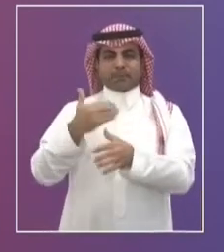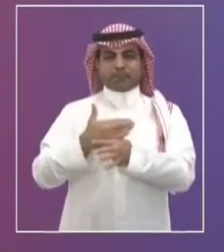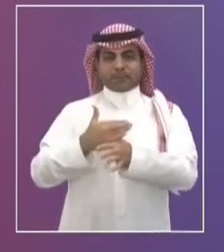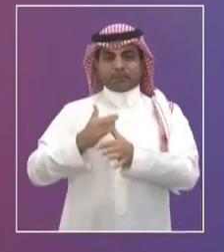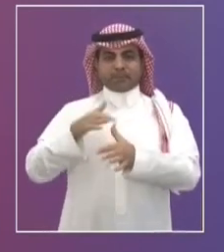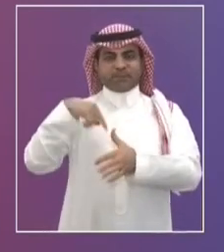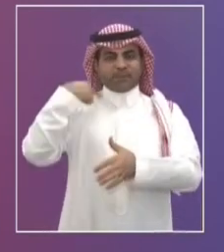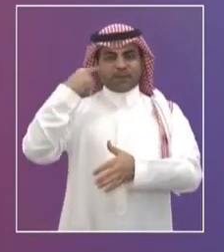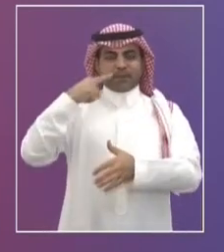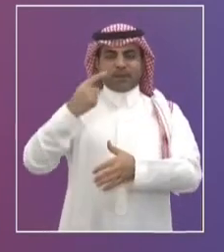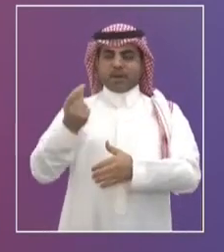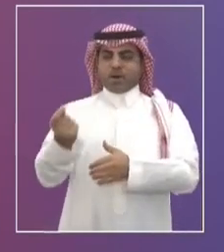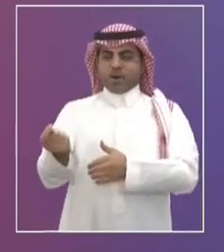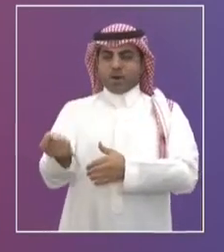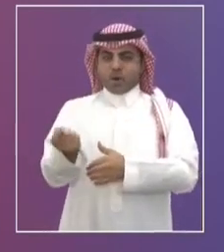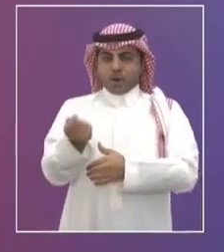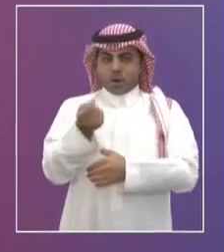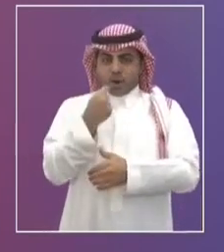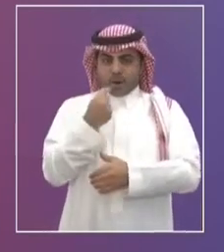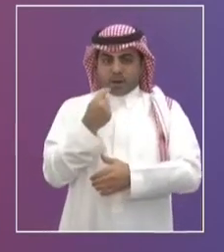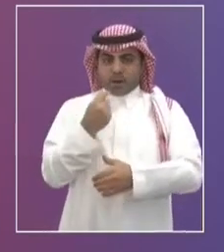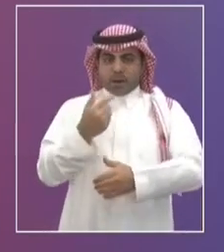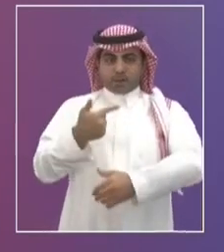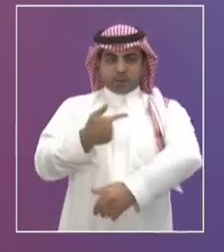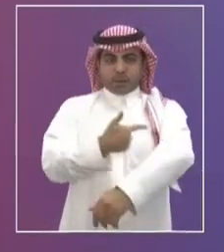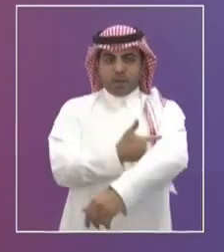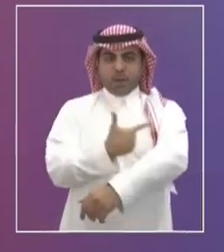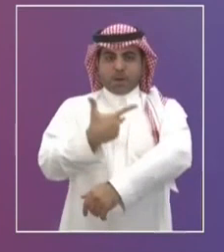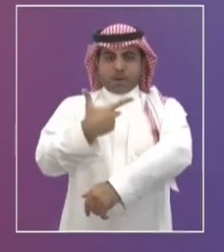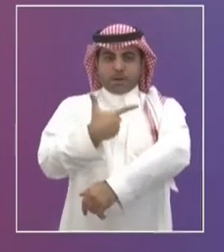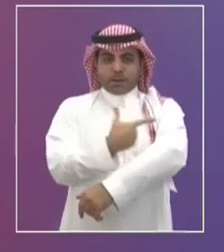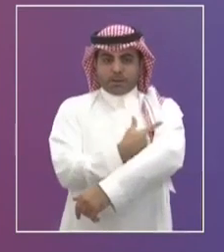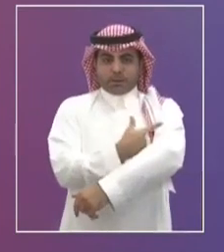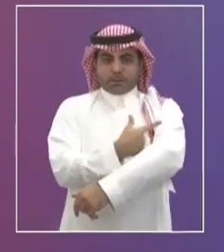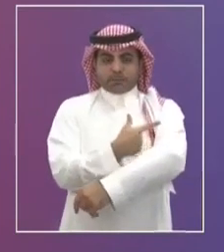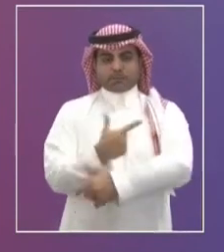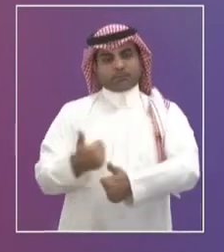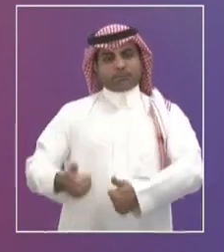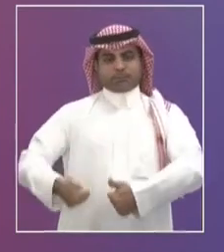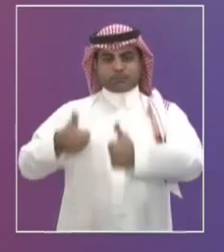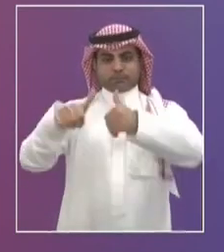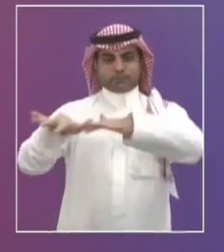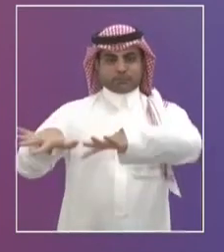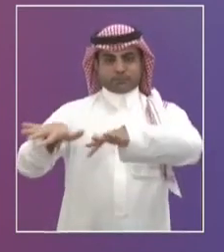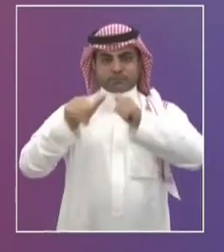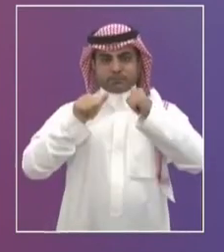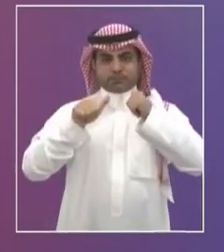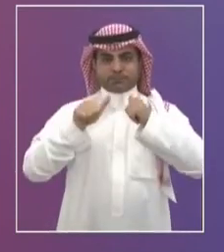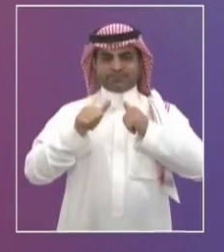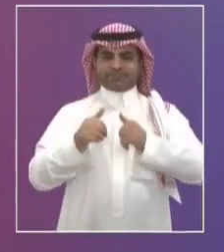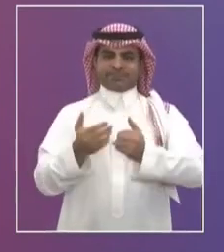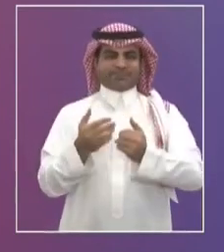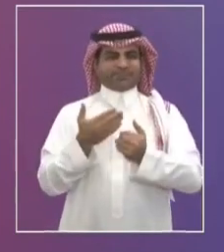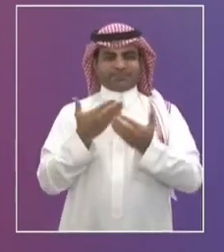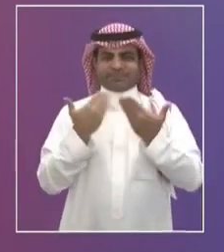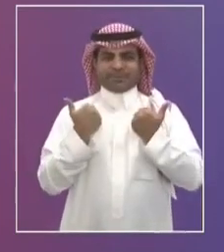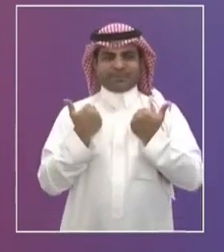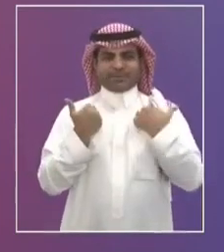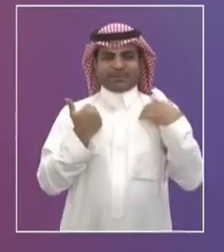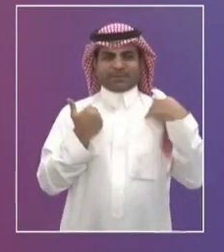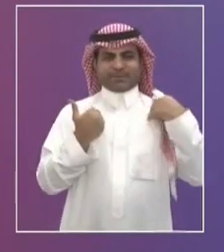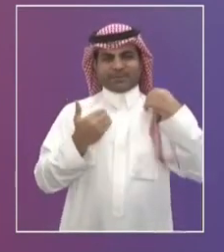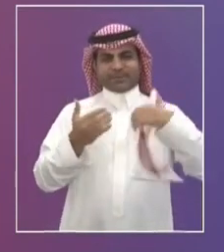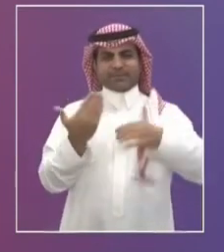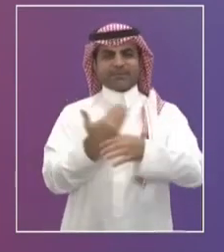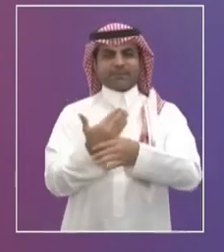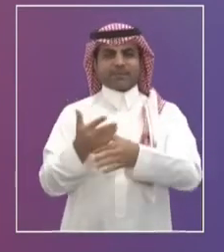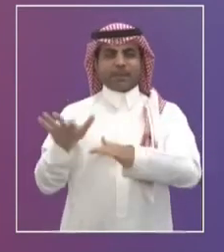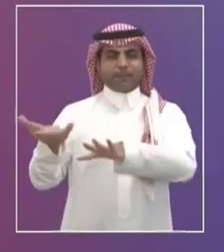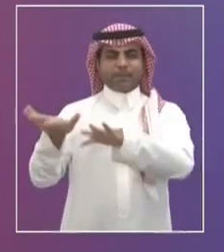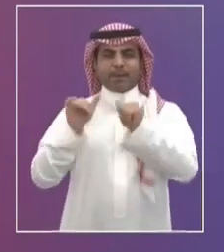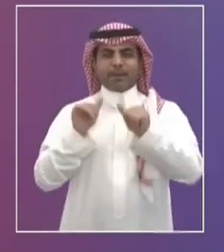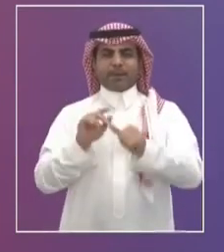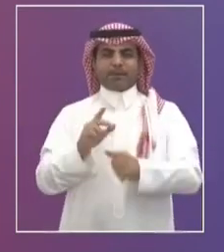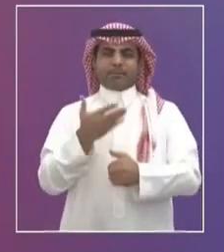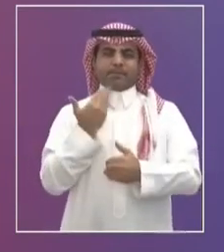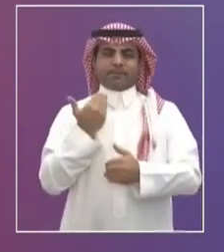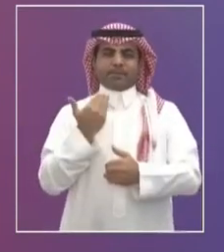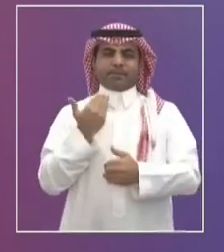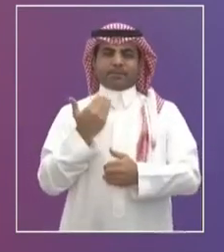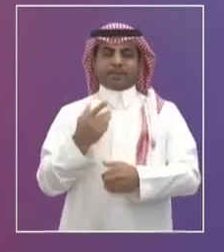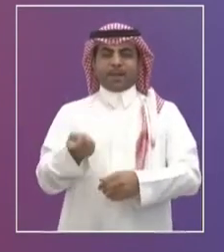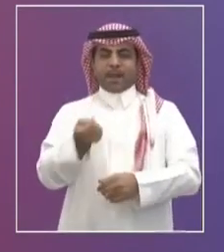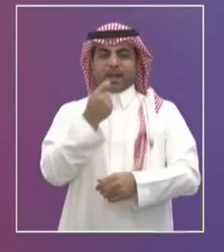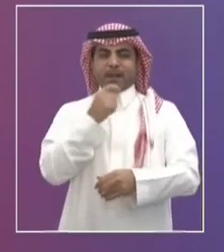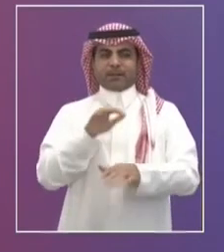تحسنات أو تدهور لأوضاع صحية باستخدام البروتوكولات العلاجية أو أحد العلاجات الموجودة